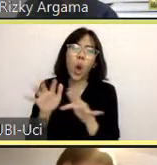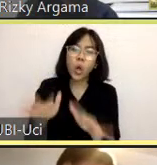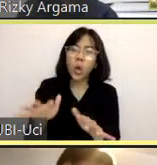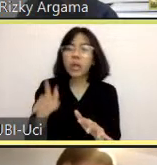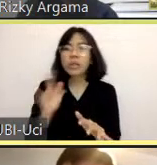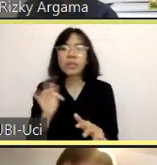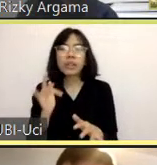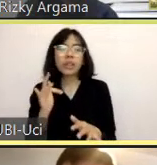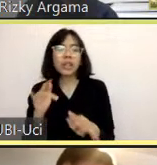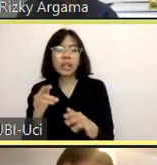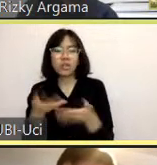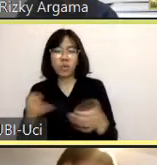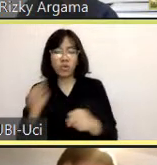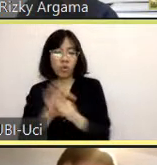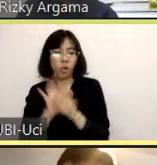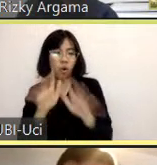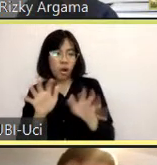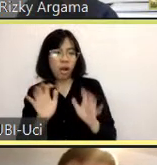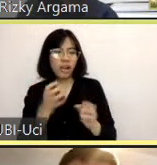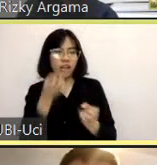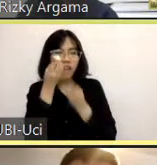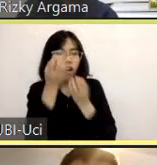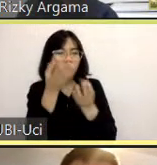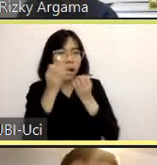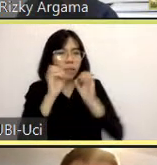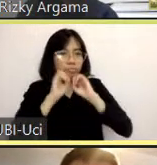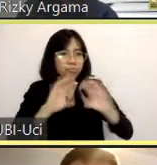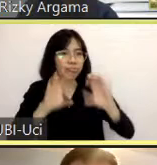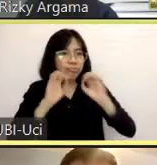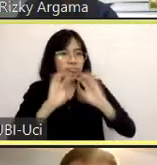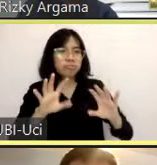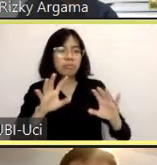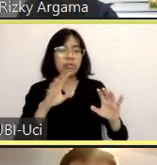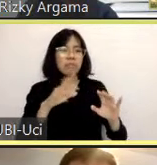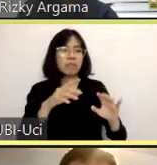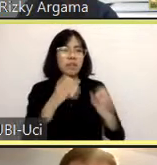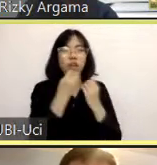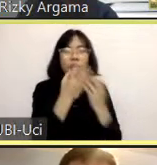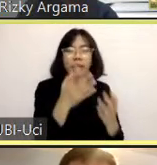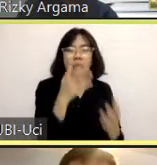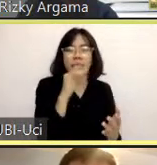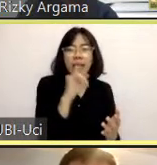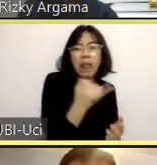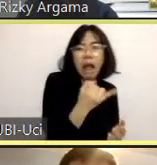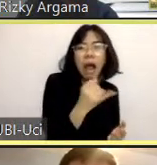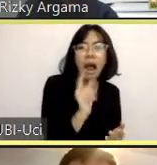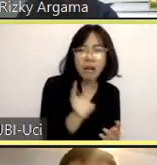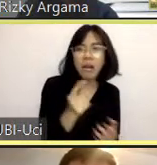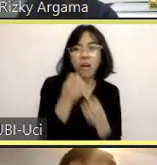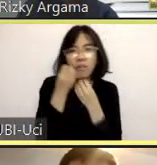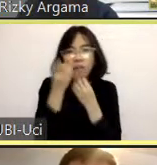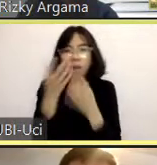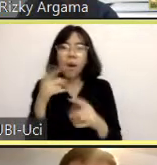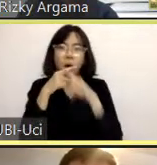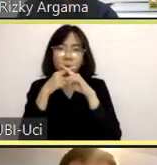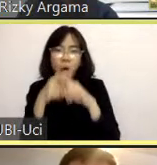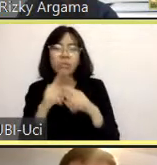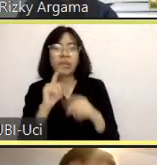ujaran kebencian, beberapa negara ya itu dengan